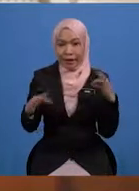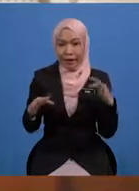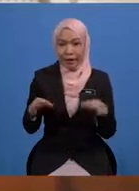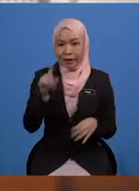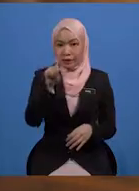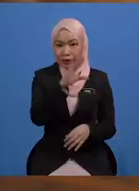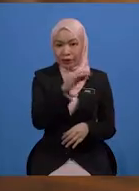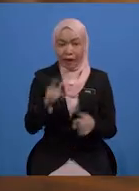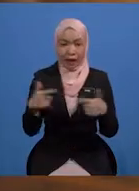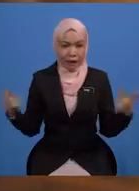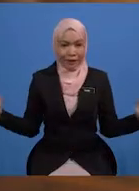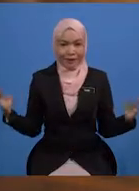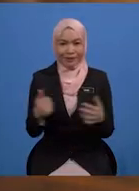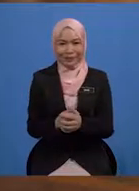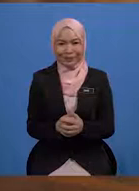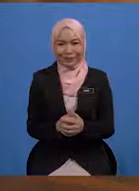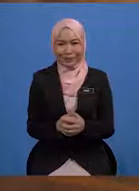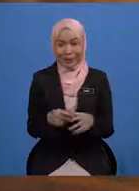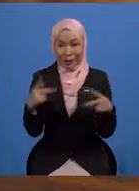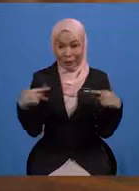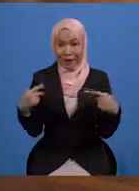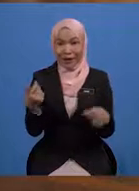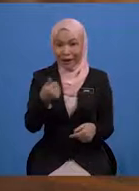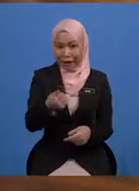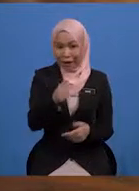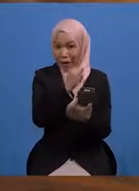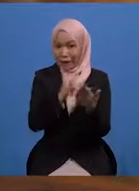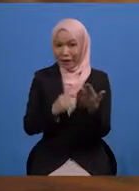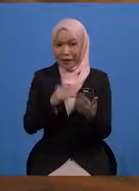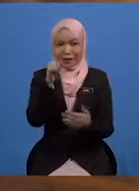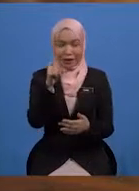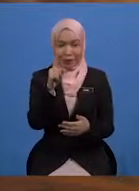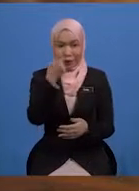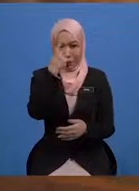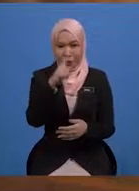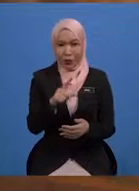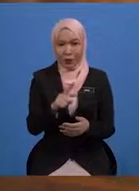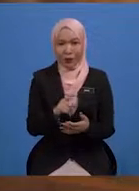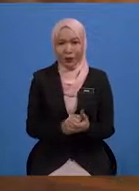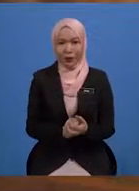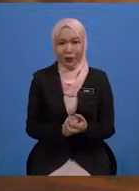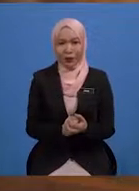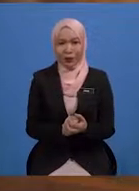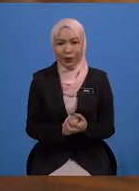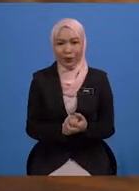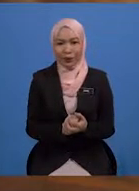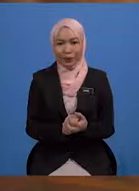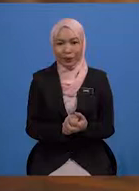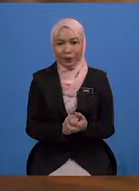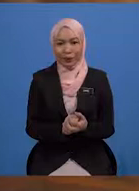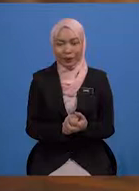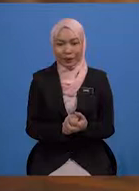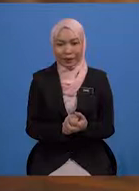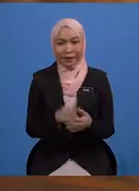lain. Pernahkah kamu melukis sesuatu bagi tujuan merakamkan peristiwa yang pernah